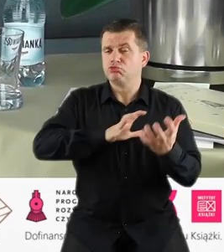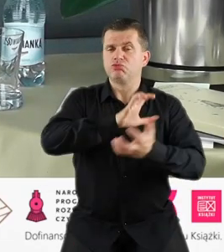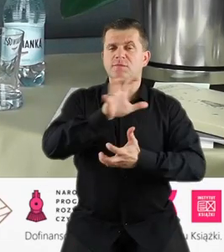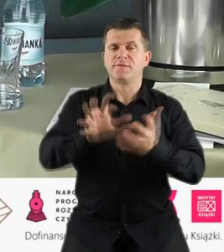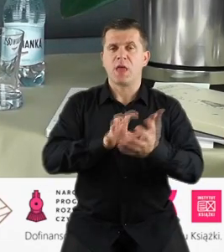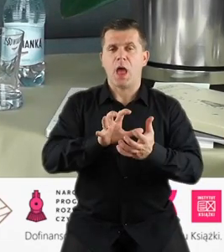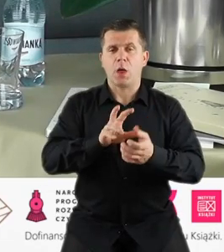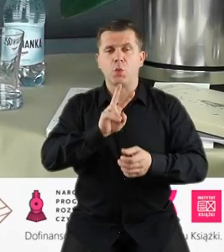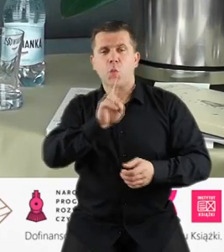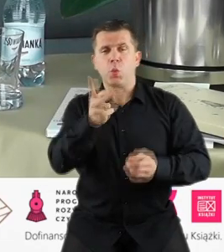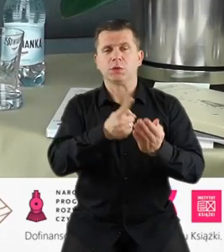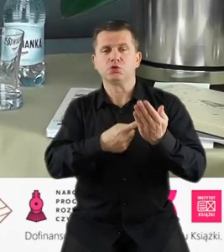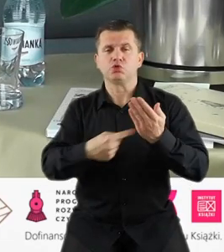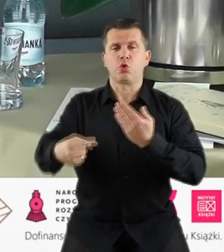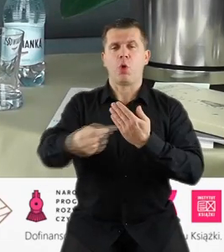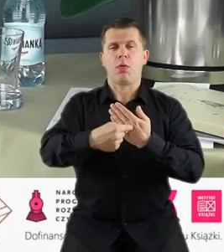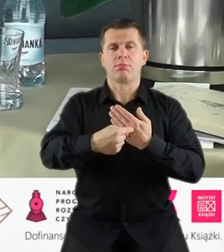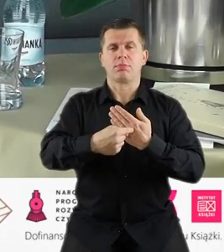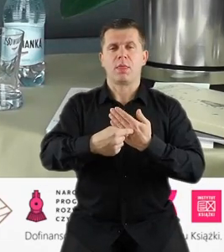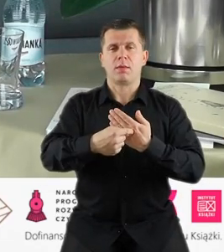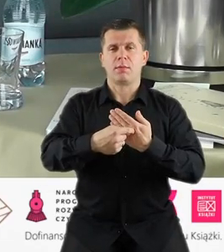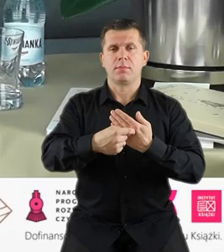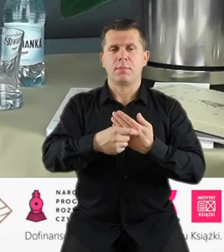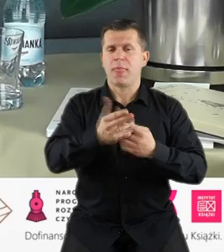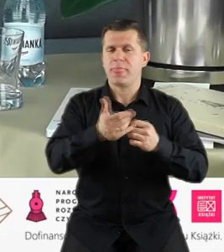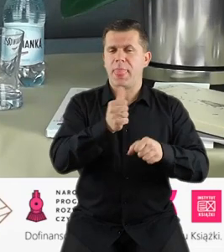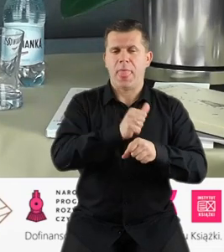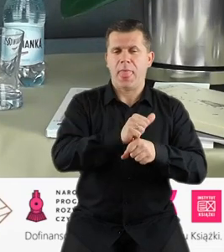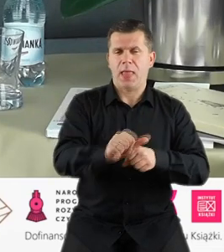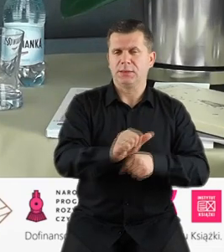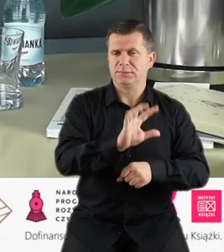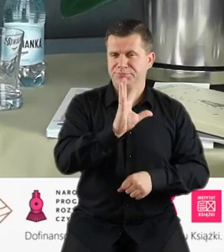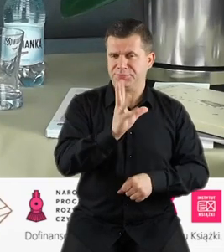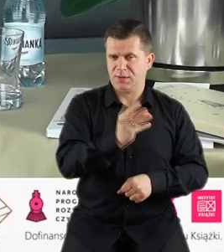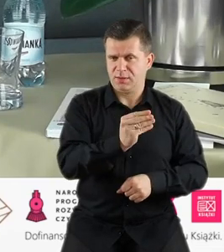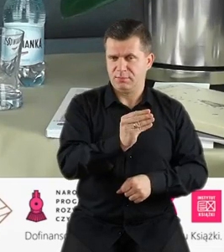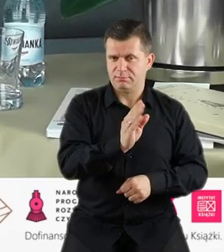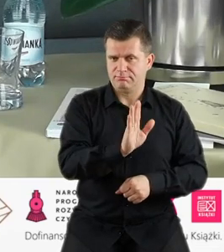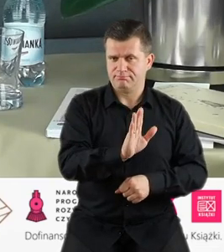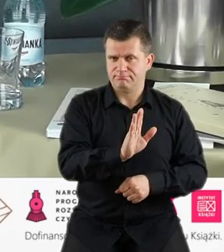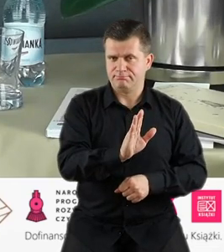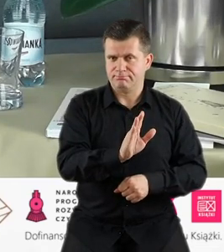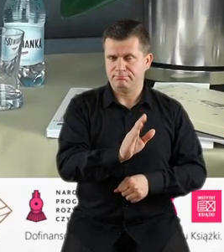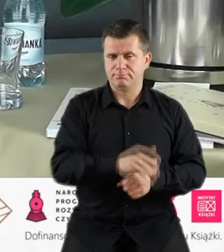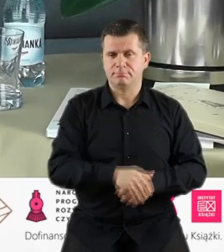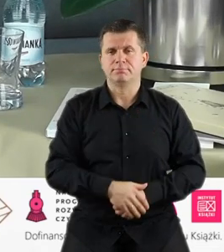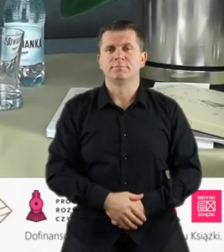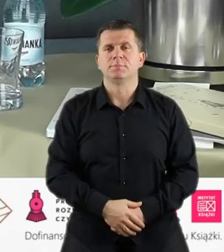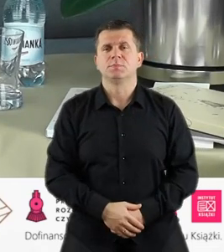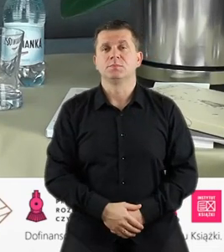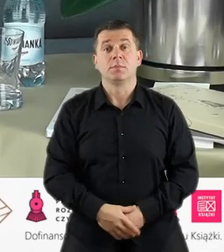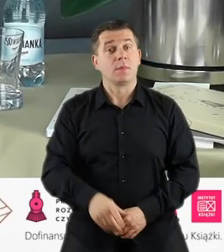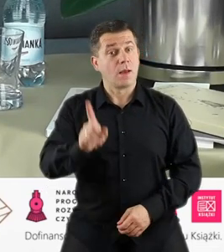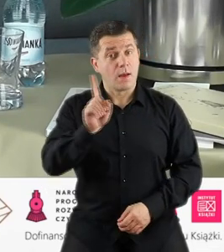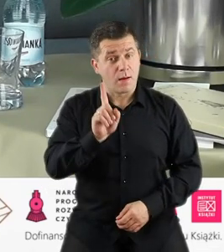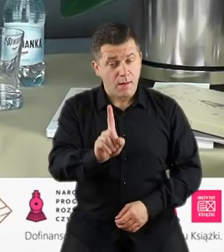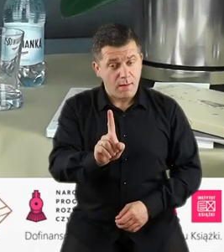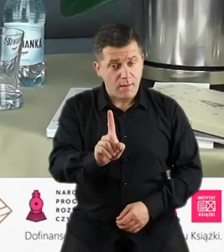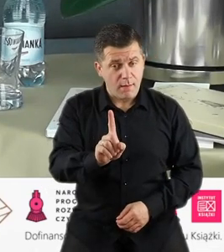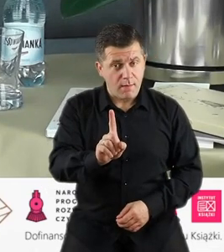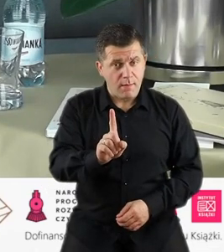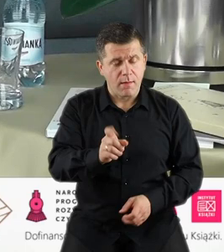świat po drugiej stronie jest niepiękny, nie jest cukierkowy, ale